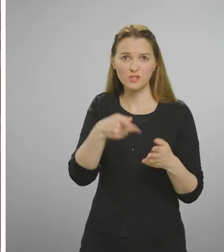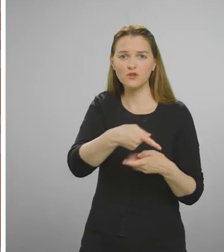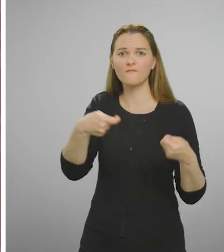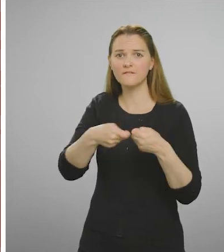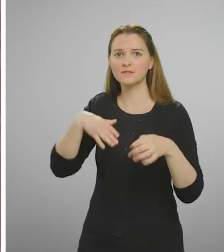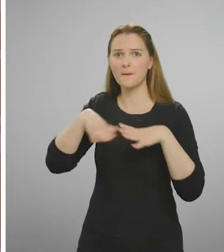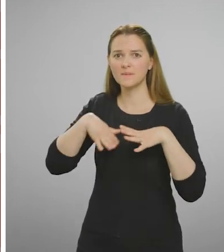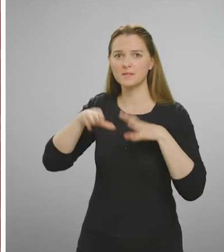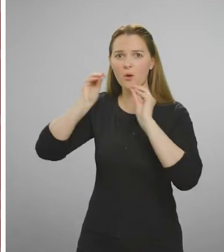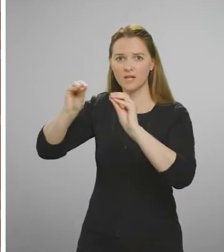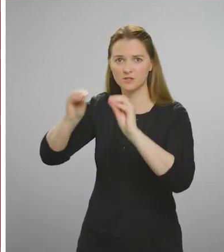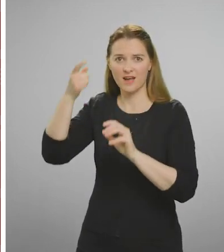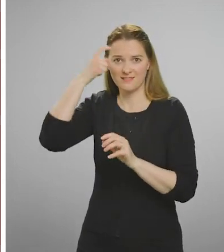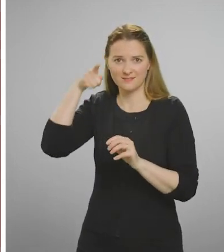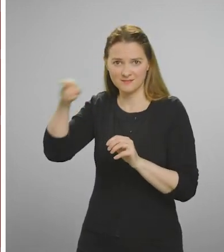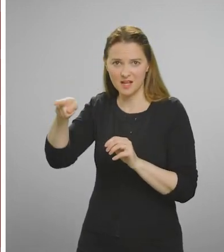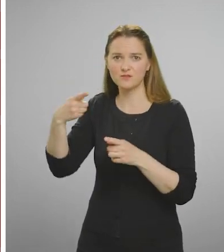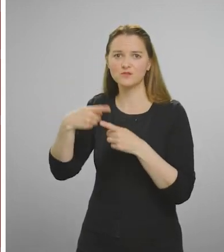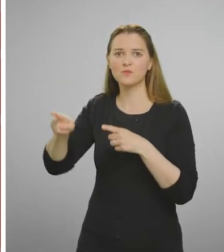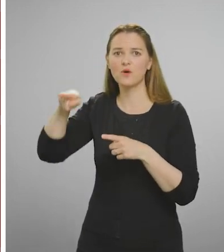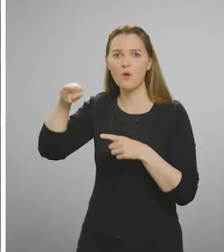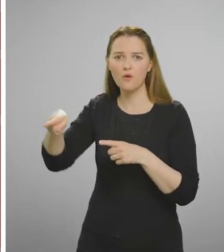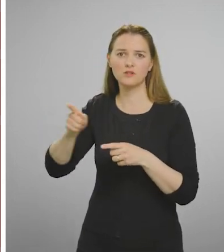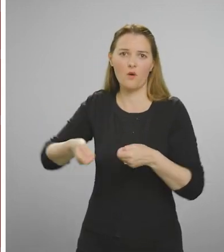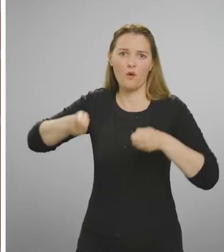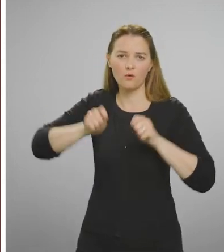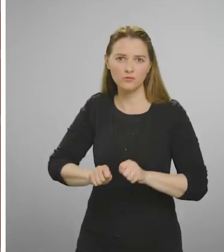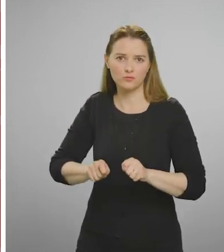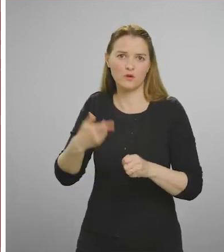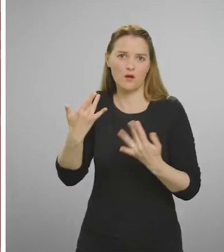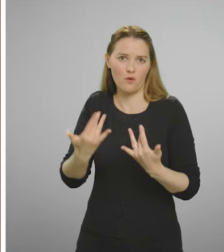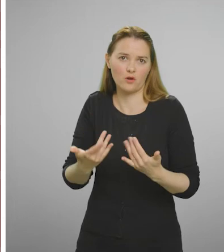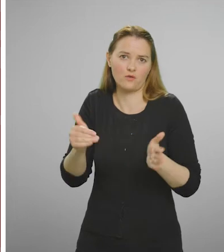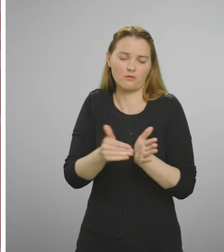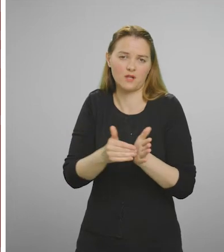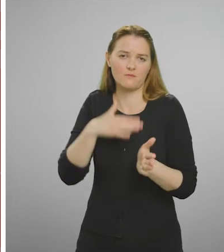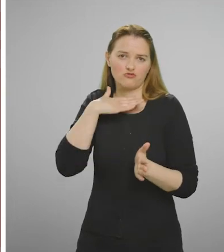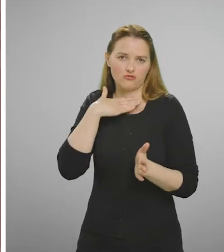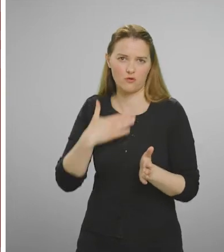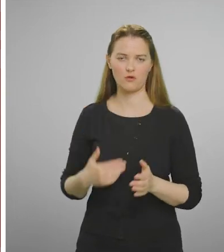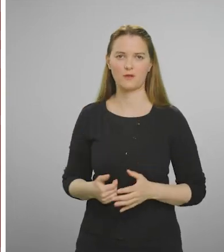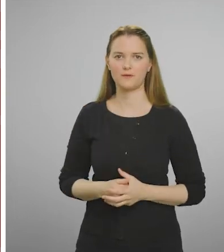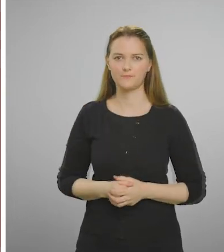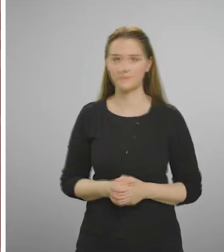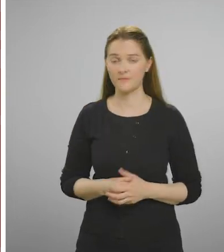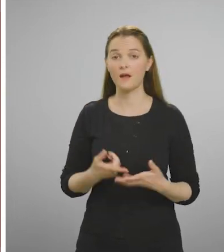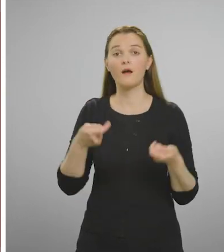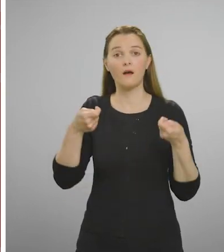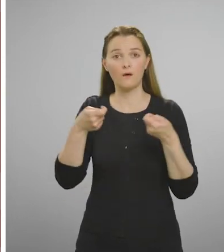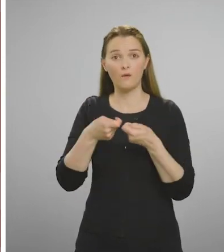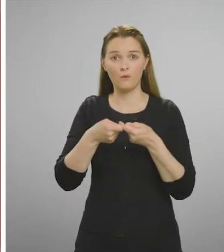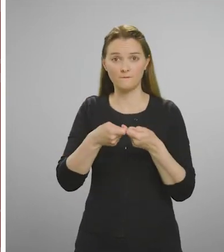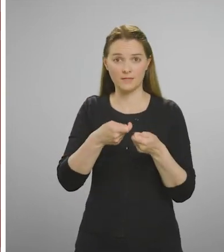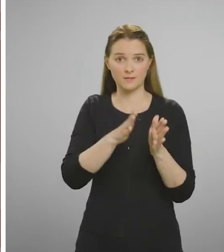s odlukama Ministarstva znanosti i obrazovanja o odobravanju korištenja udžbenika u školama. Kada je pak riječ